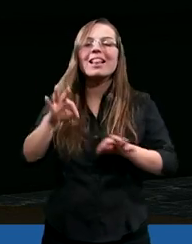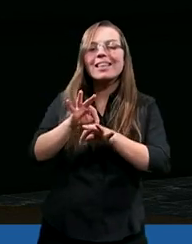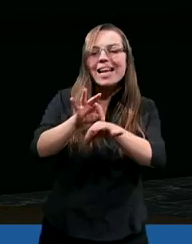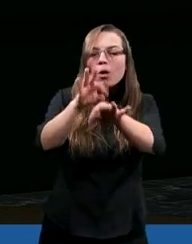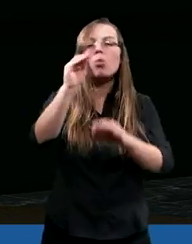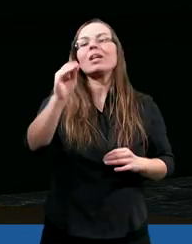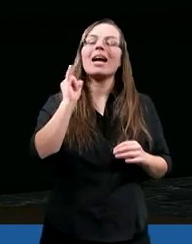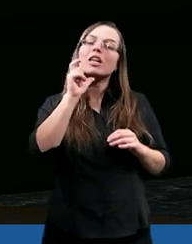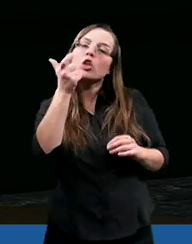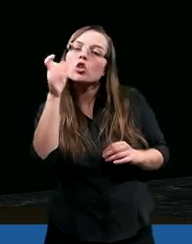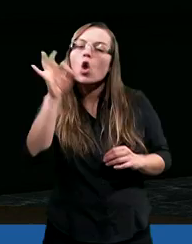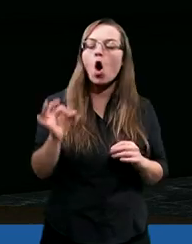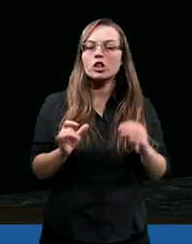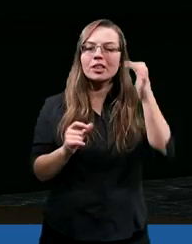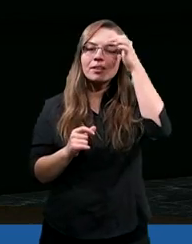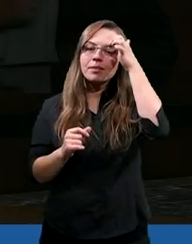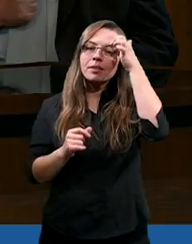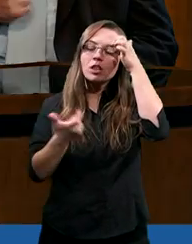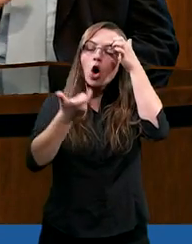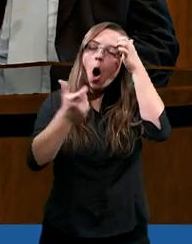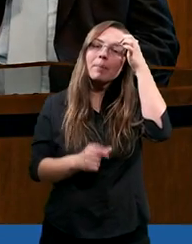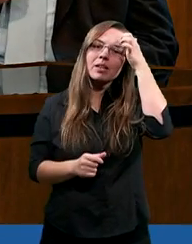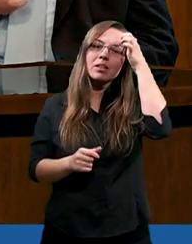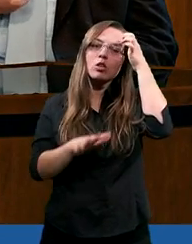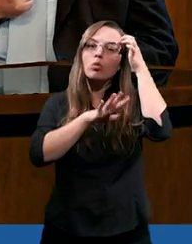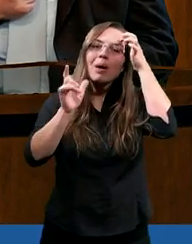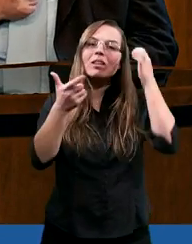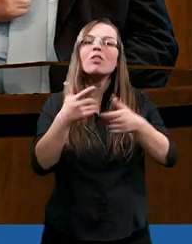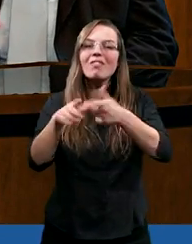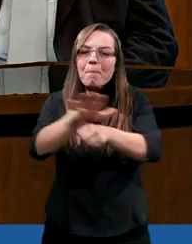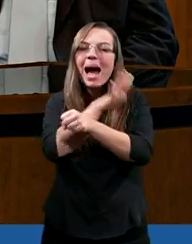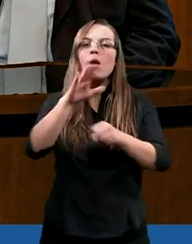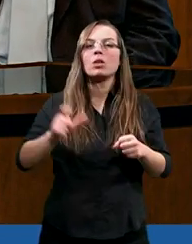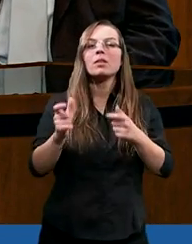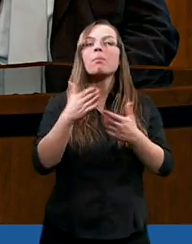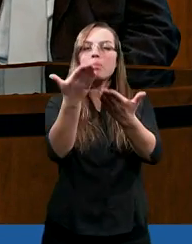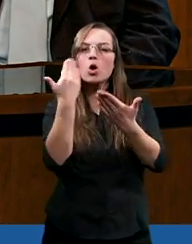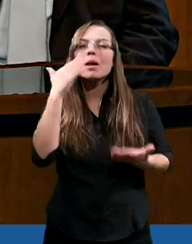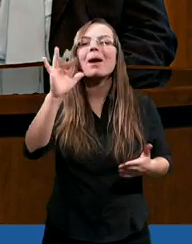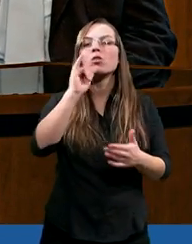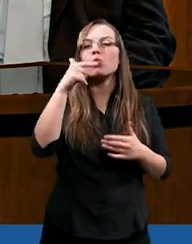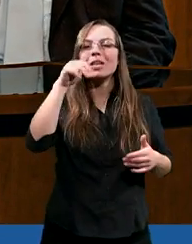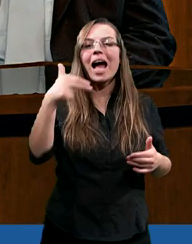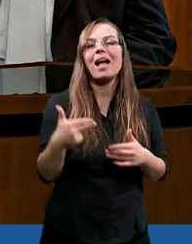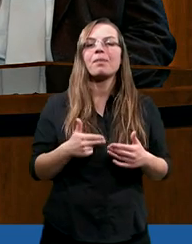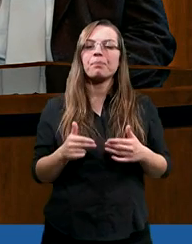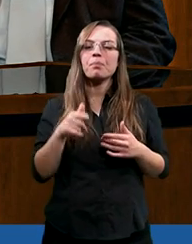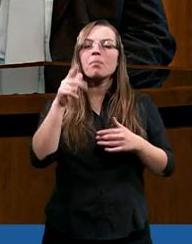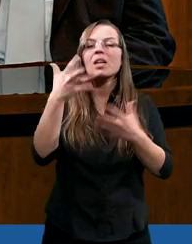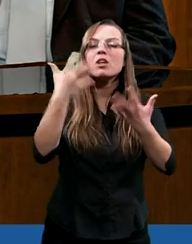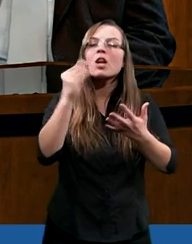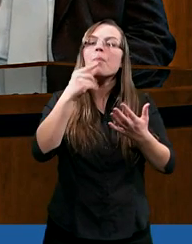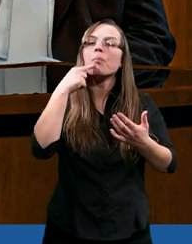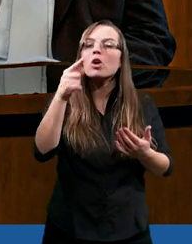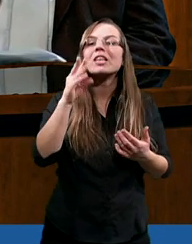coś dorzucić jeszcze, uzupełnić. Proszę bardzo, Julian. Mnie się podoba to,